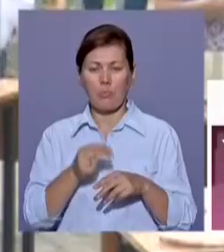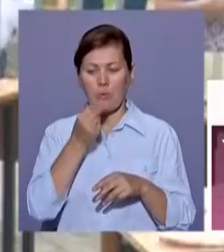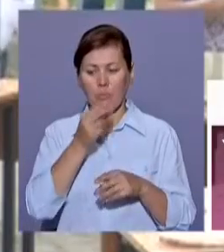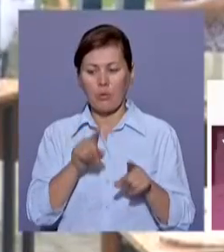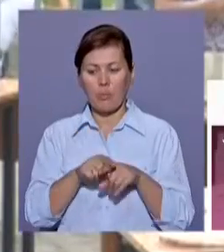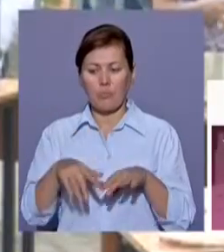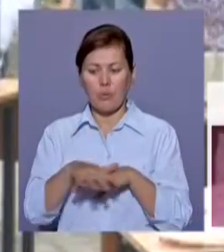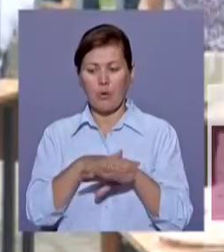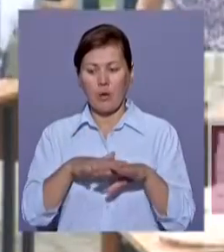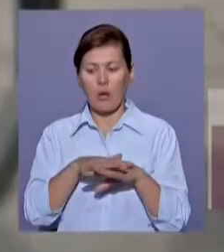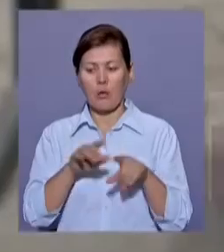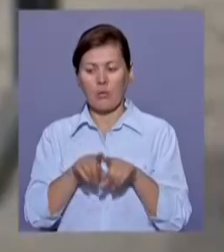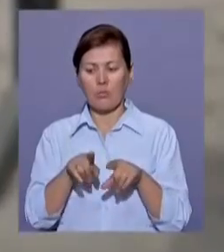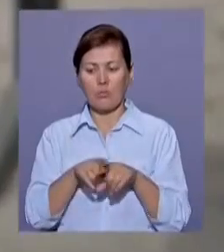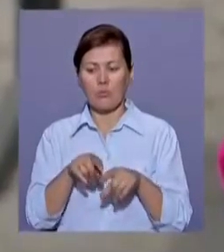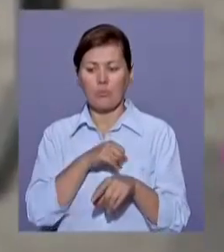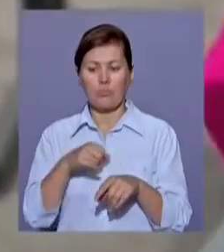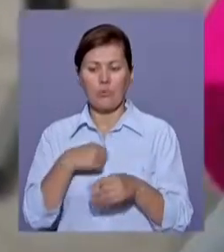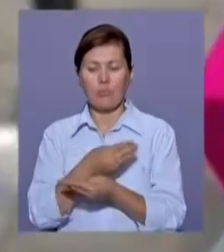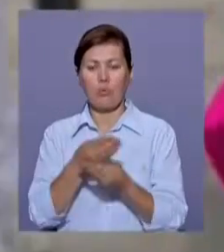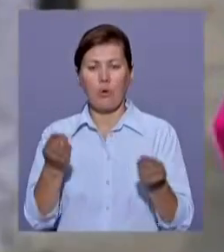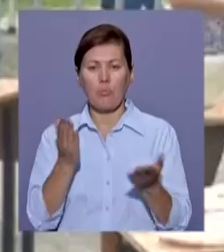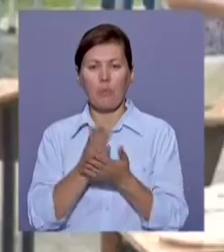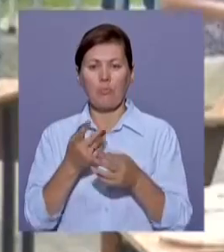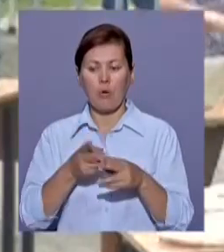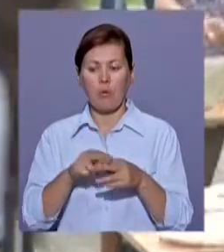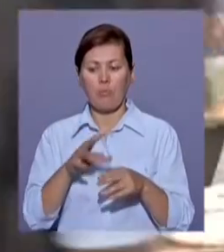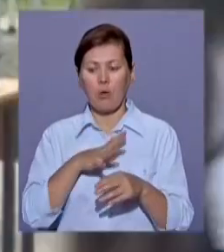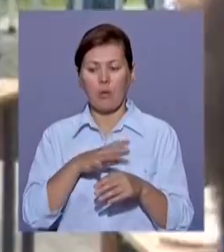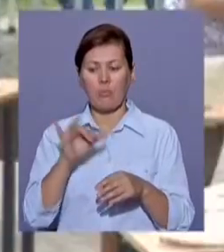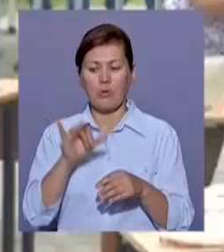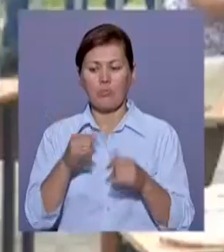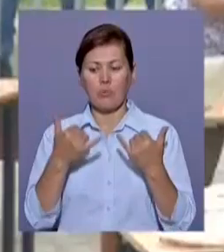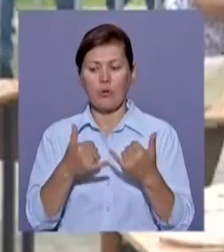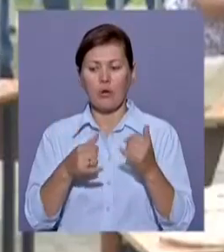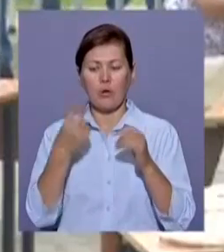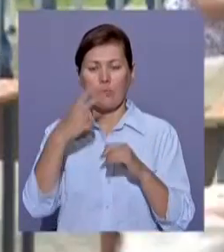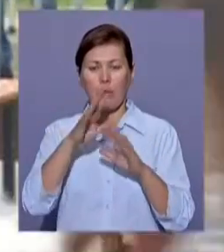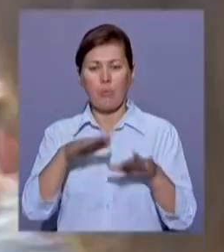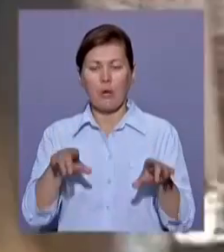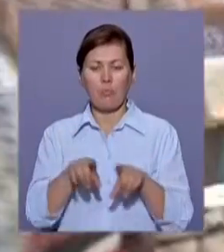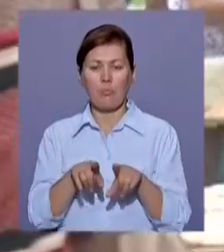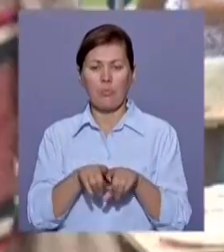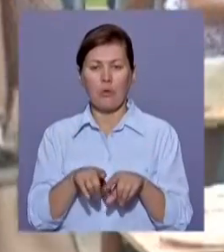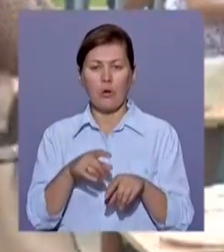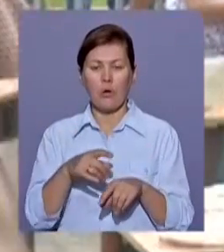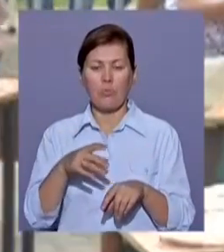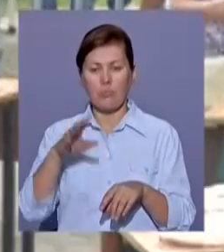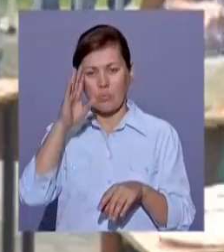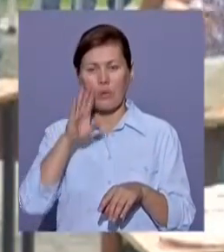мына халқы өзіне беріп жатыр. Бүгін 6-шы жылында туылған 20 балаға, 20 ұл